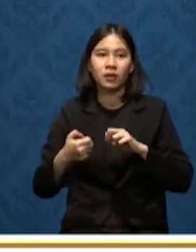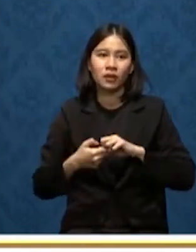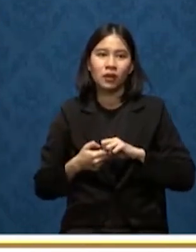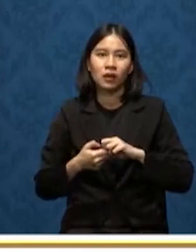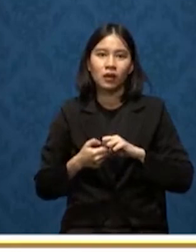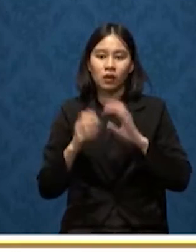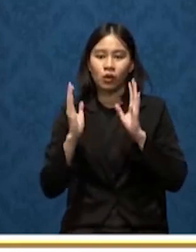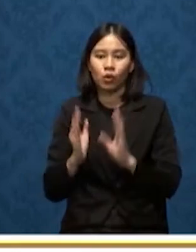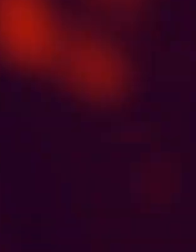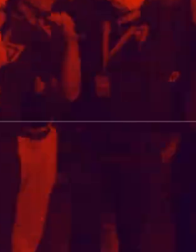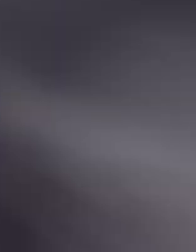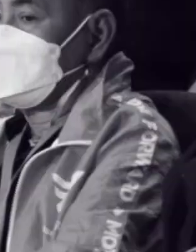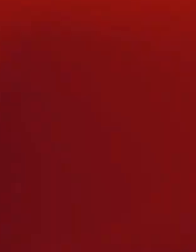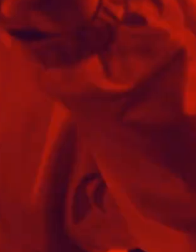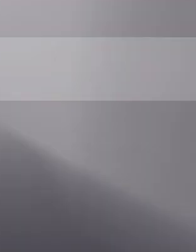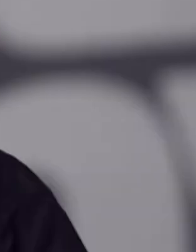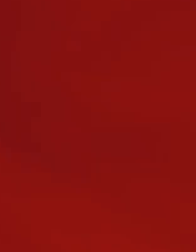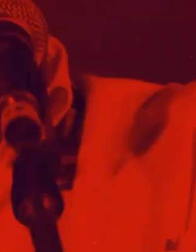6 ชีวิตนี้